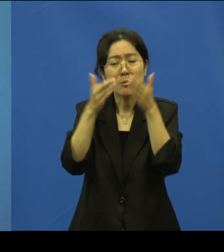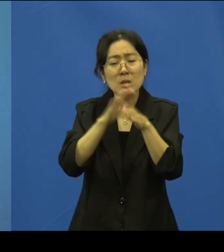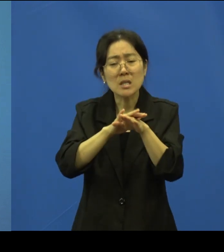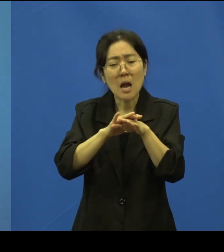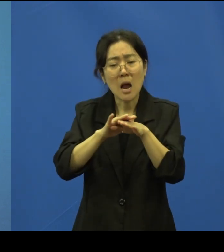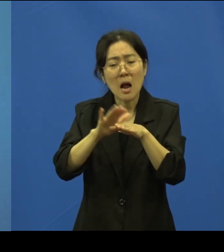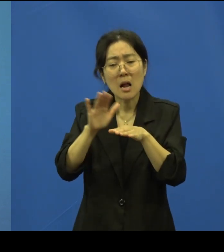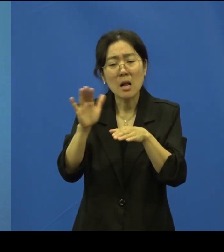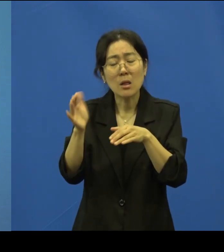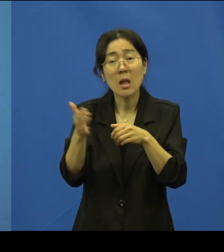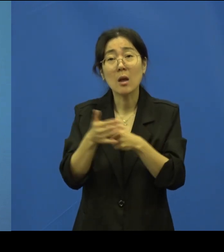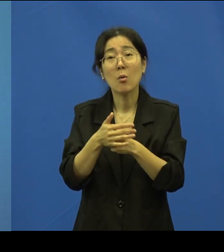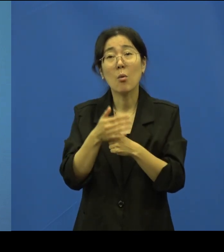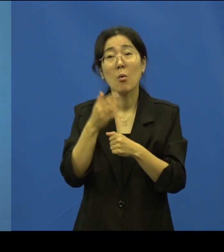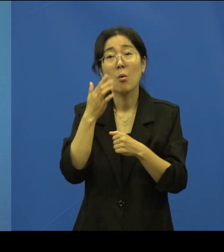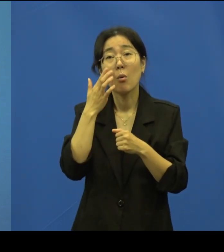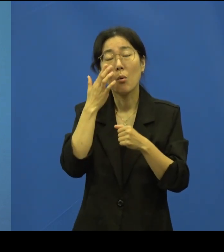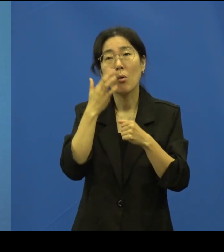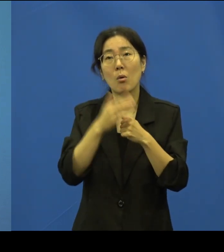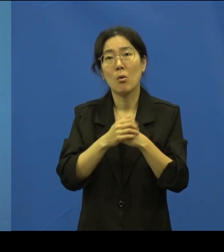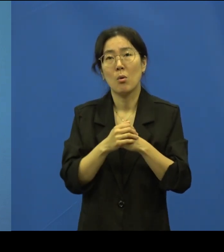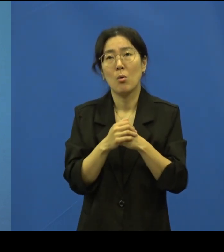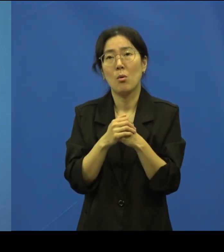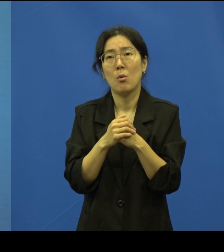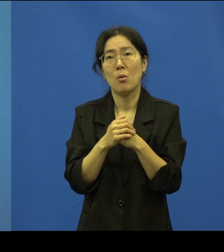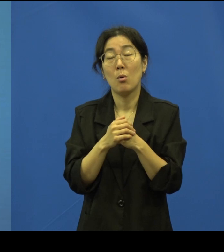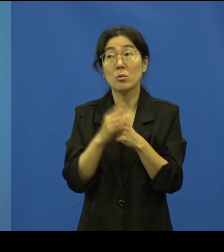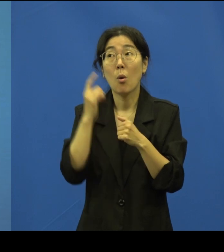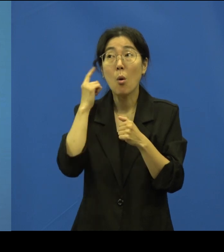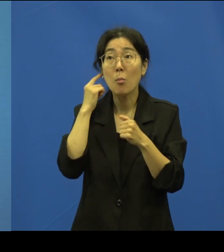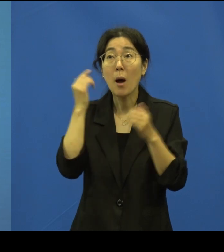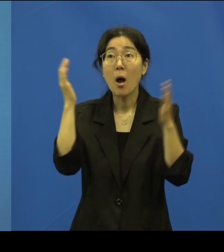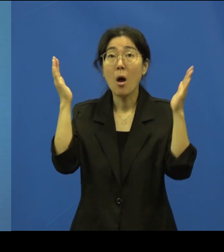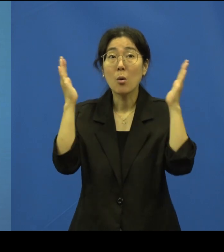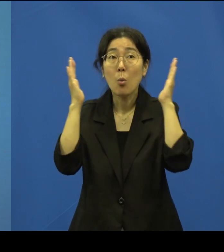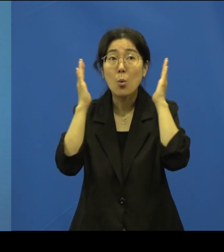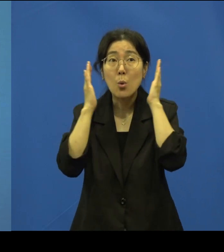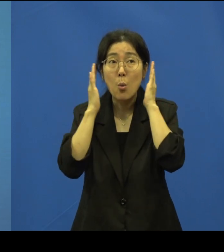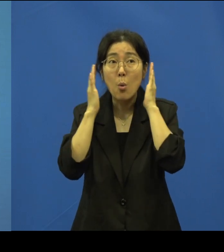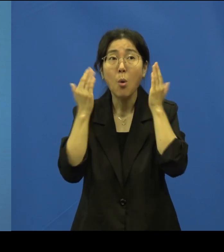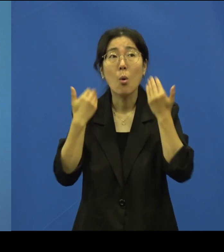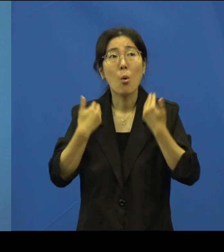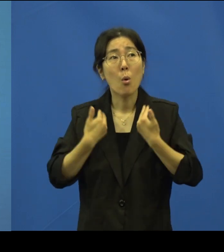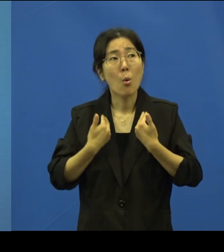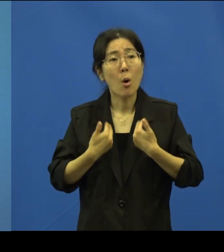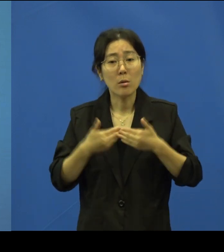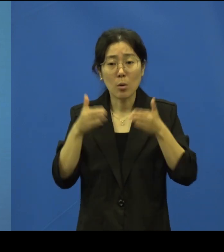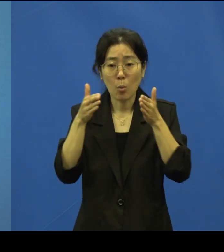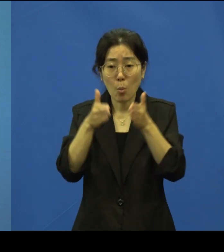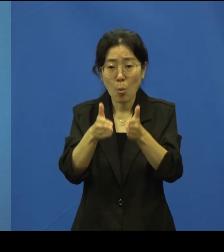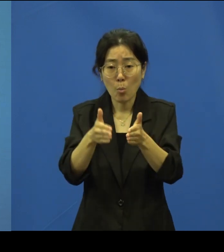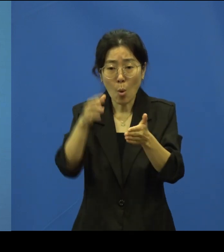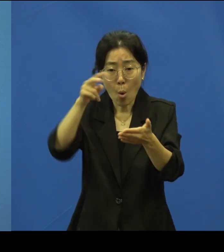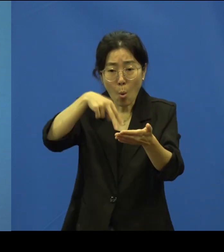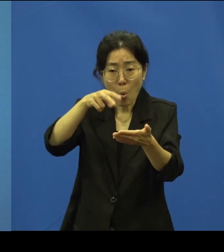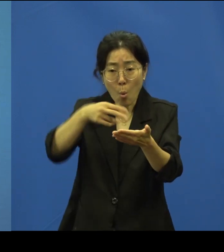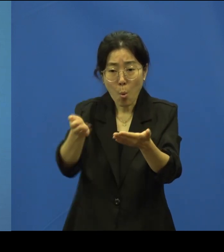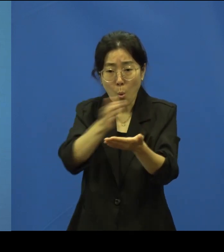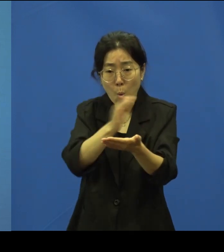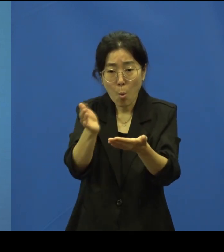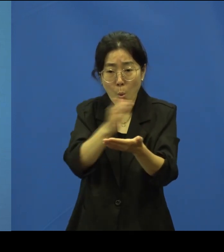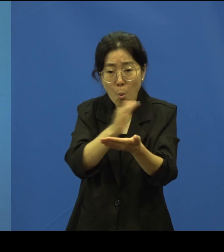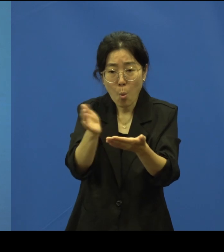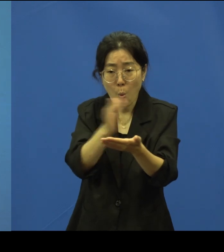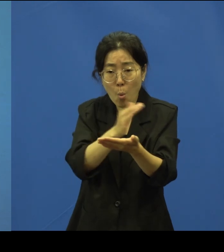되고 머릿속에 아무 소리도 안 들리고 이렇게 이룰 수가 없었다고. 그게